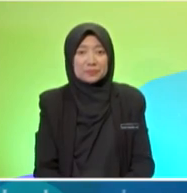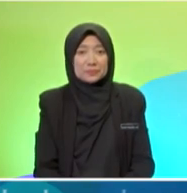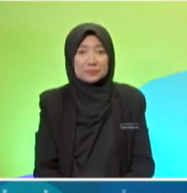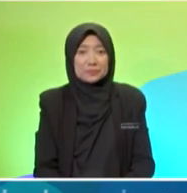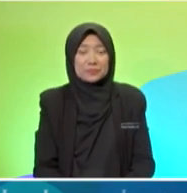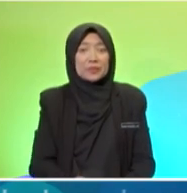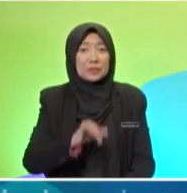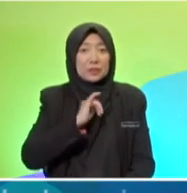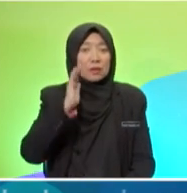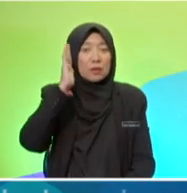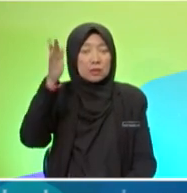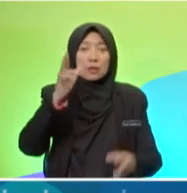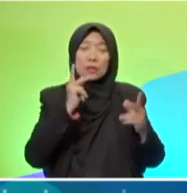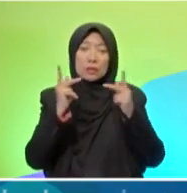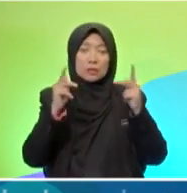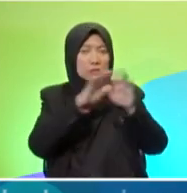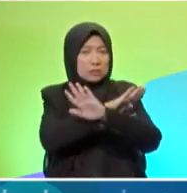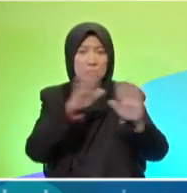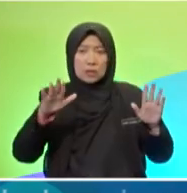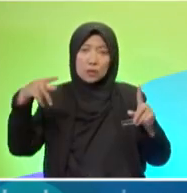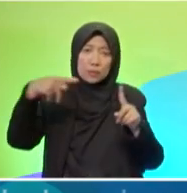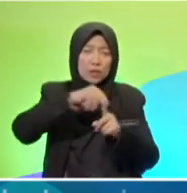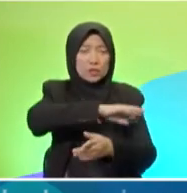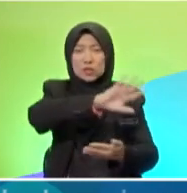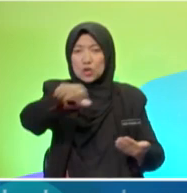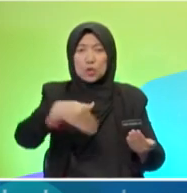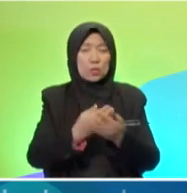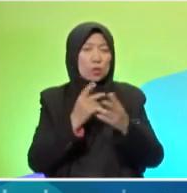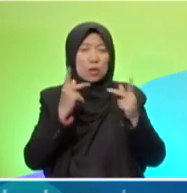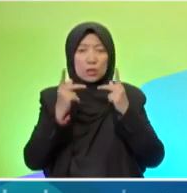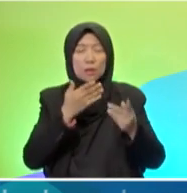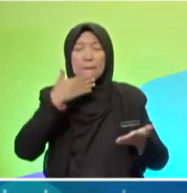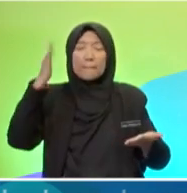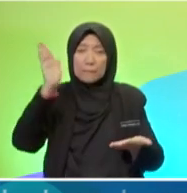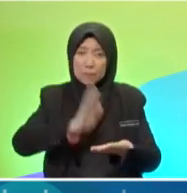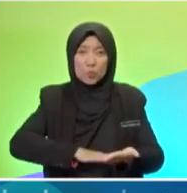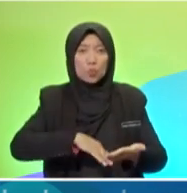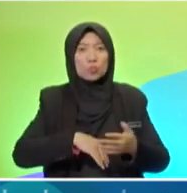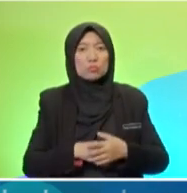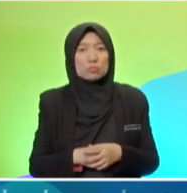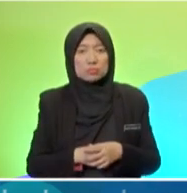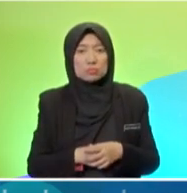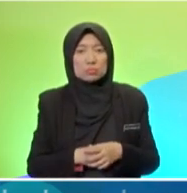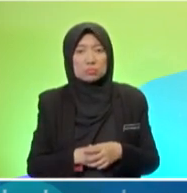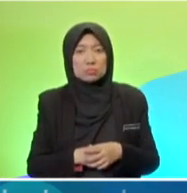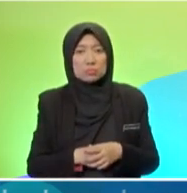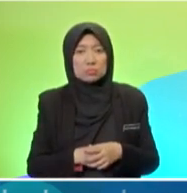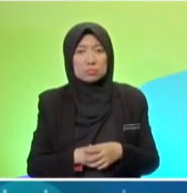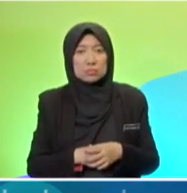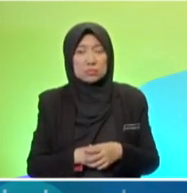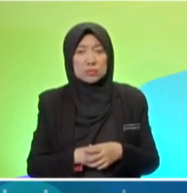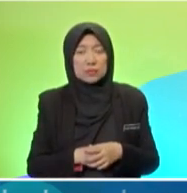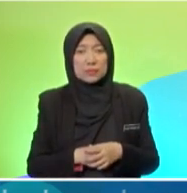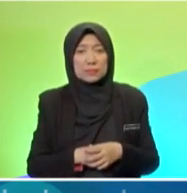saya akan katakan tidak kepada semua kata-kata yang kasar tidak kepada semua kata-kata yang